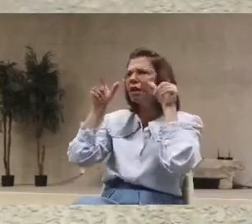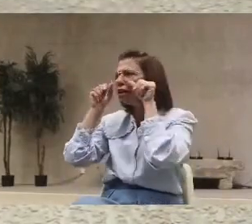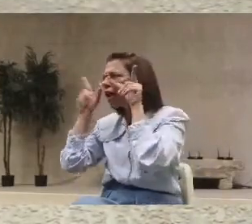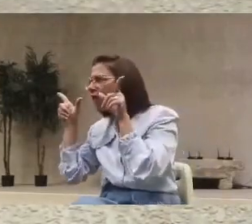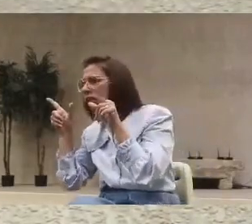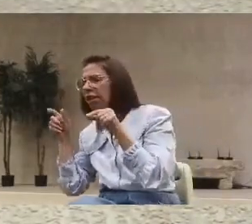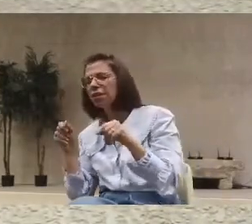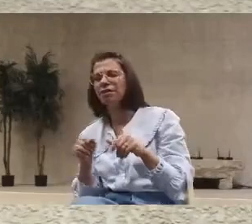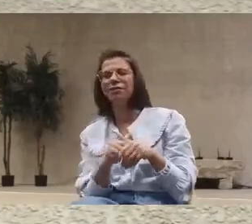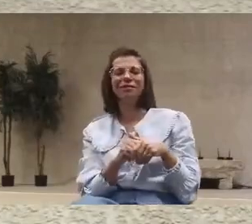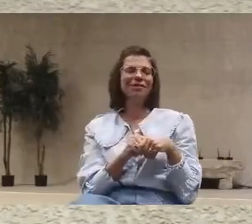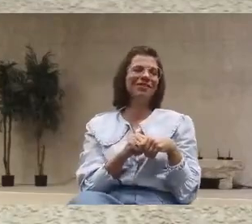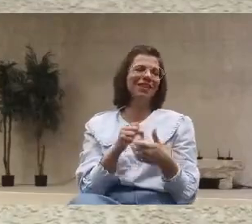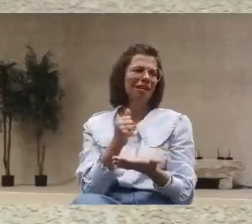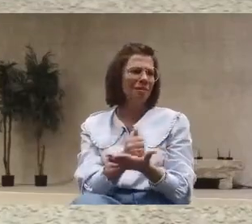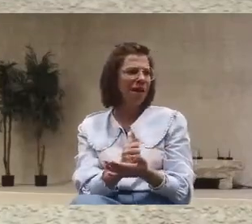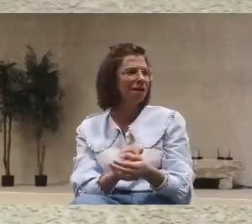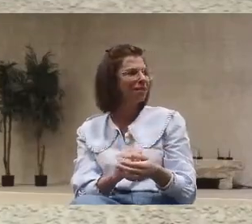amen